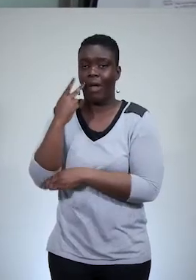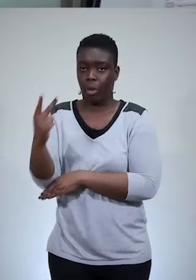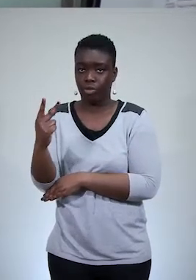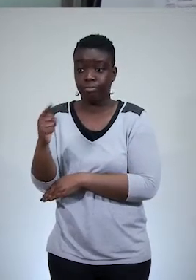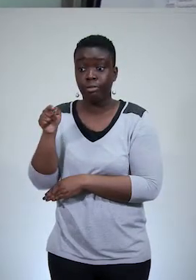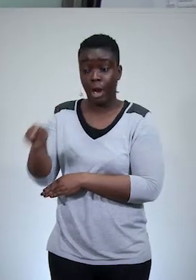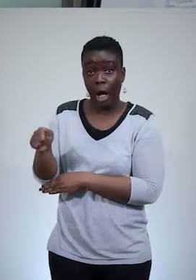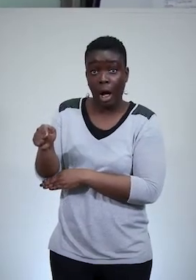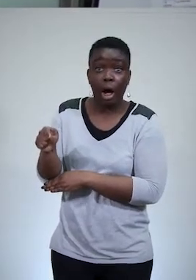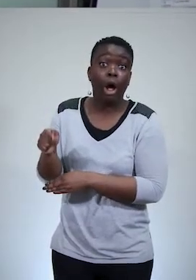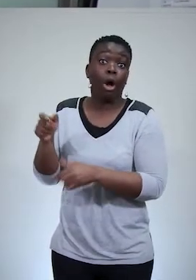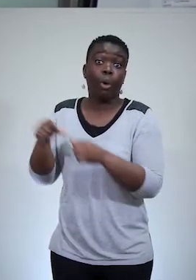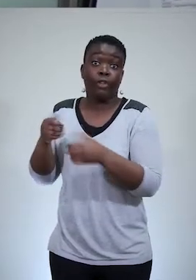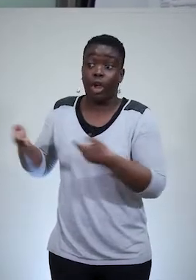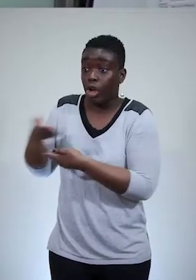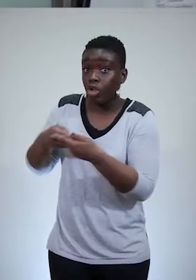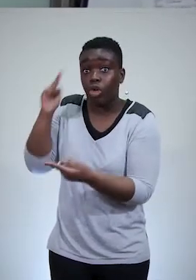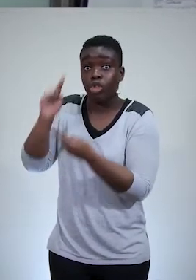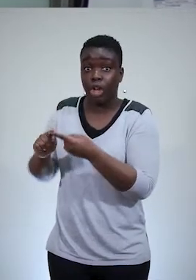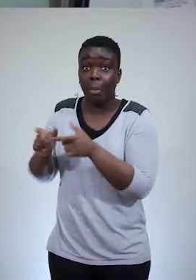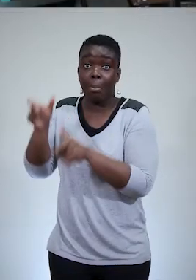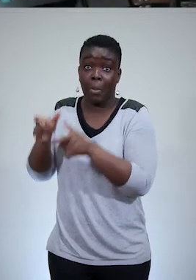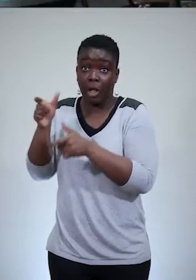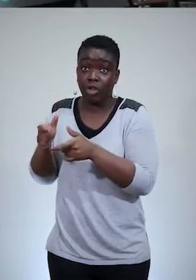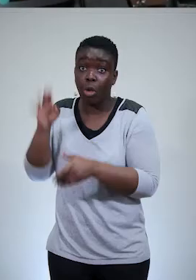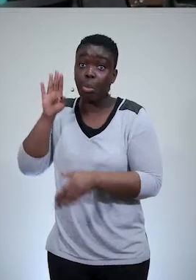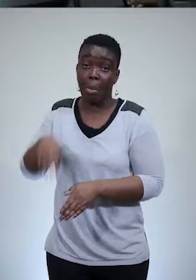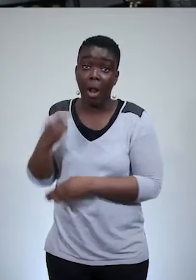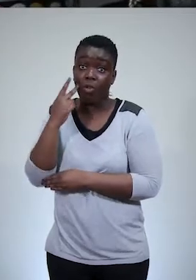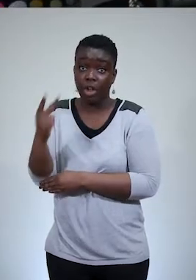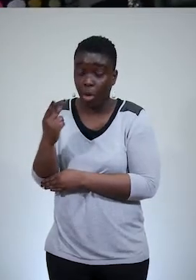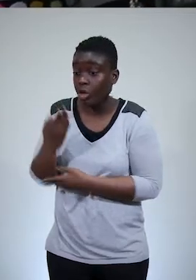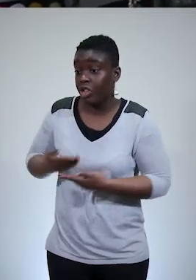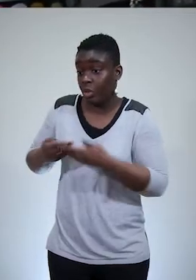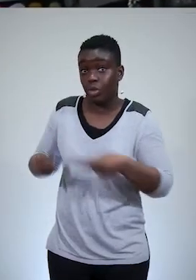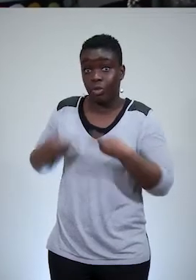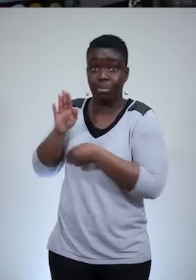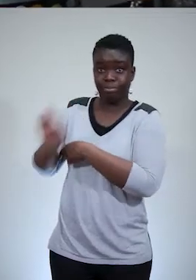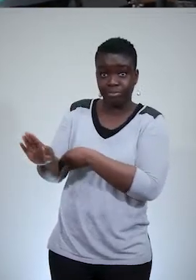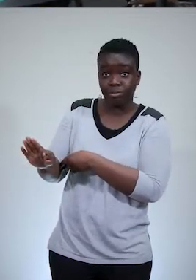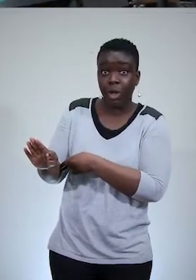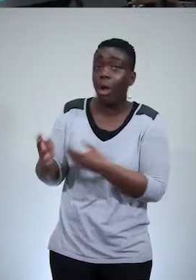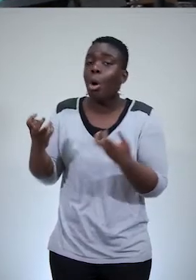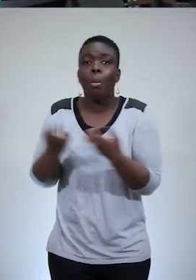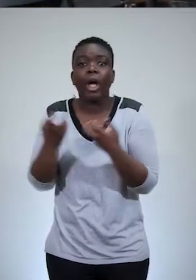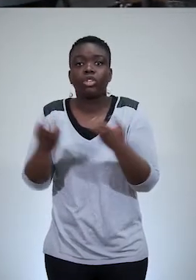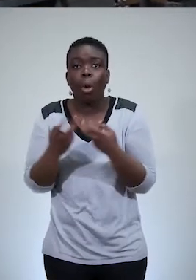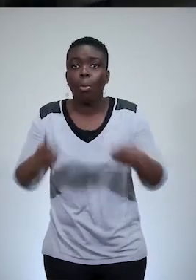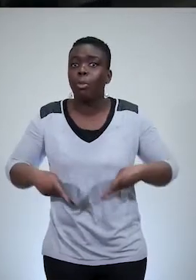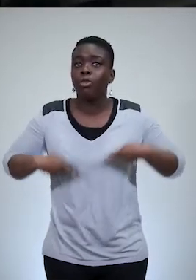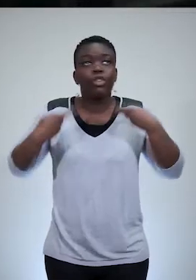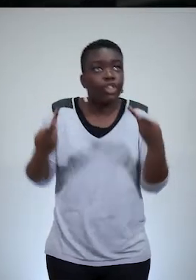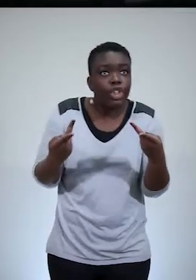négative, dans les deux sens. Et donc, il est vraiment important d'avoir un suivi sur le moyen-long terme. À côté de mes études et de